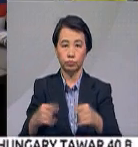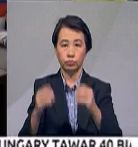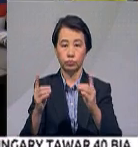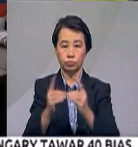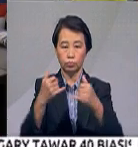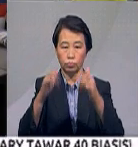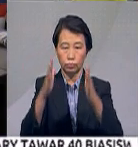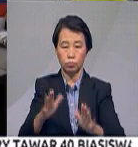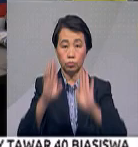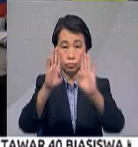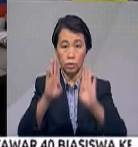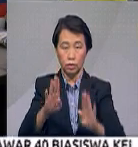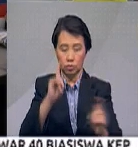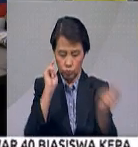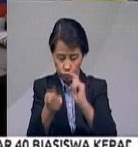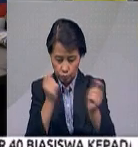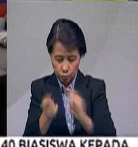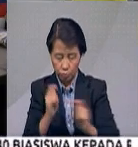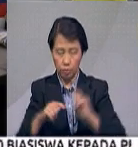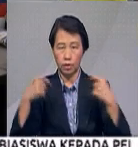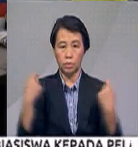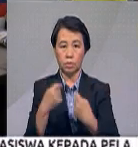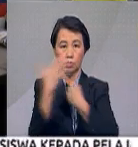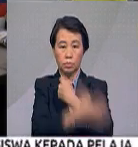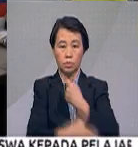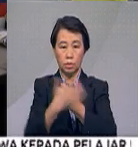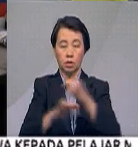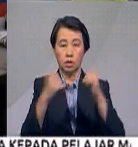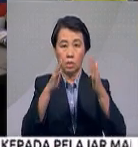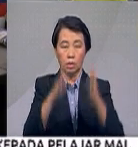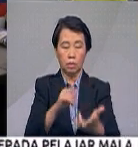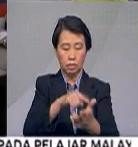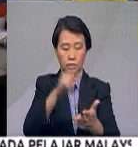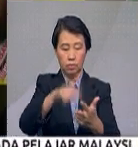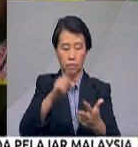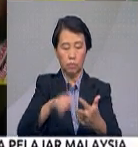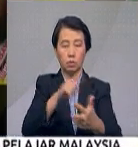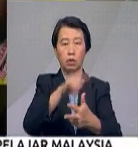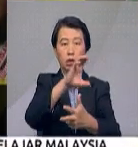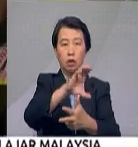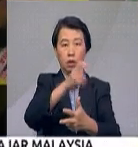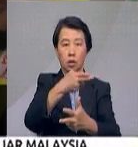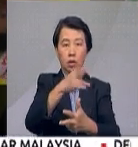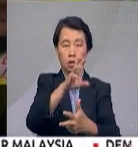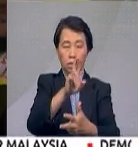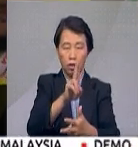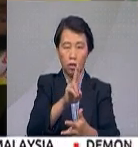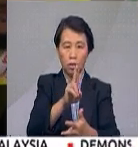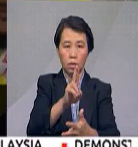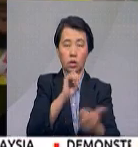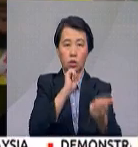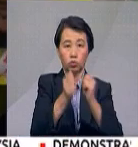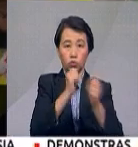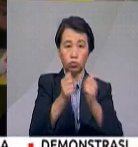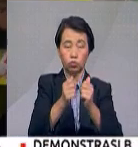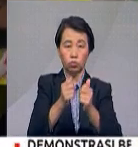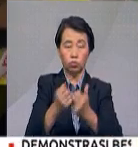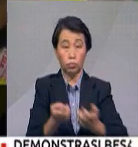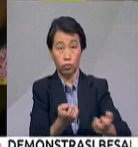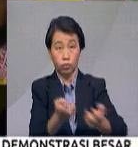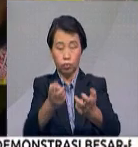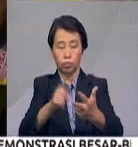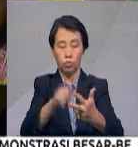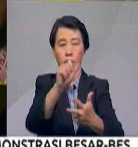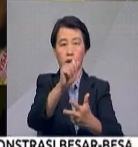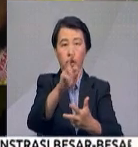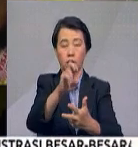ini, beberapa rombakan dilakukan kontinjen negara. Atlet yang digugurkan ialah Chiu Kai Xiang bagi sukan luncur ais,